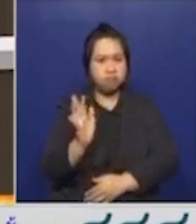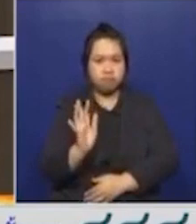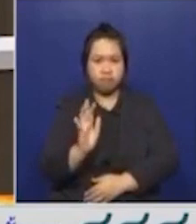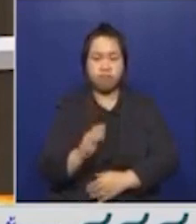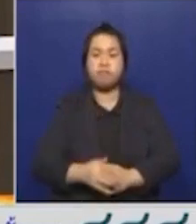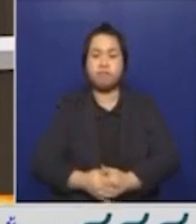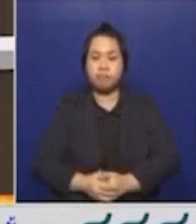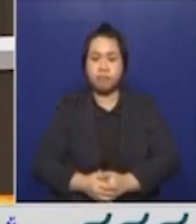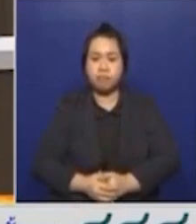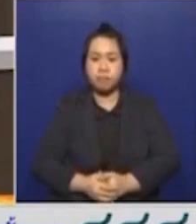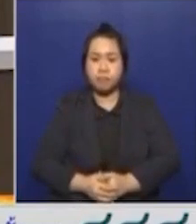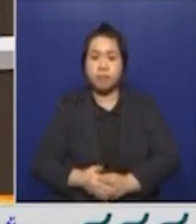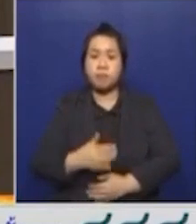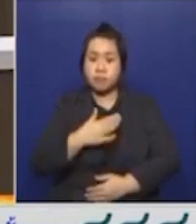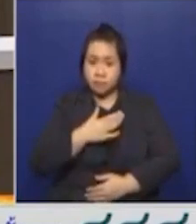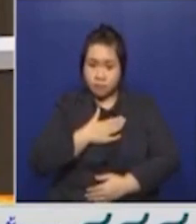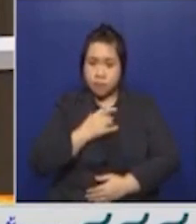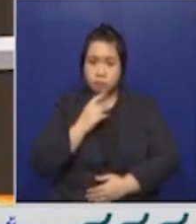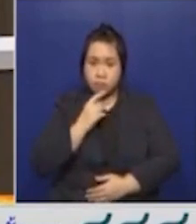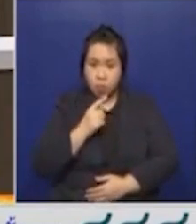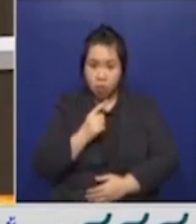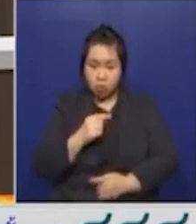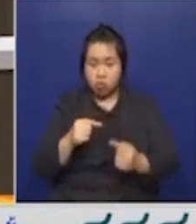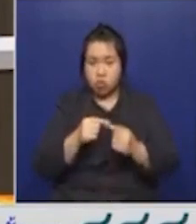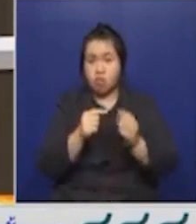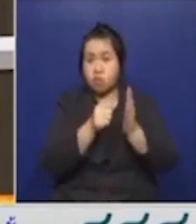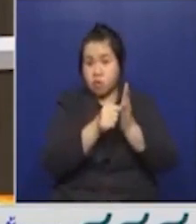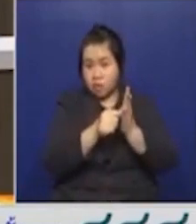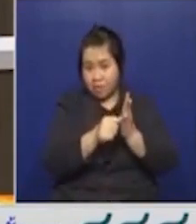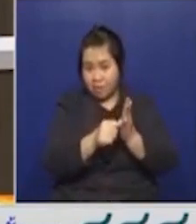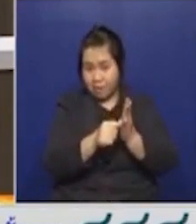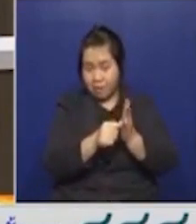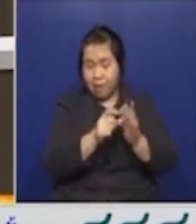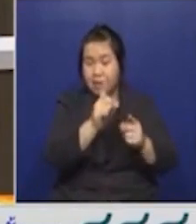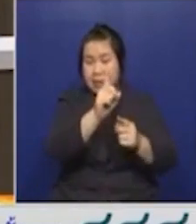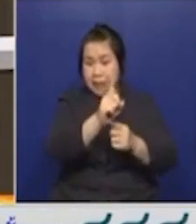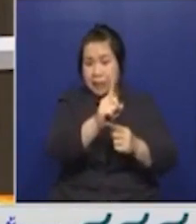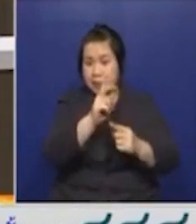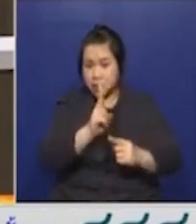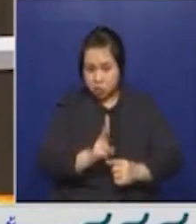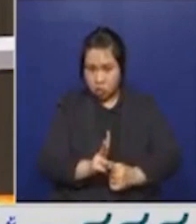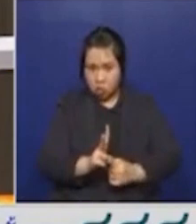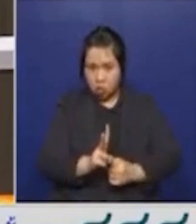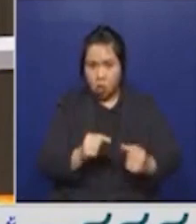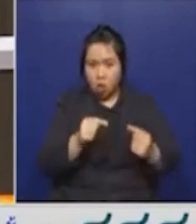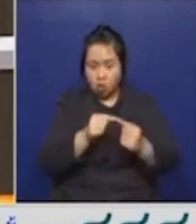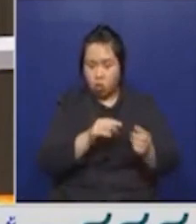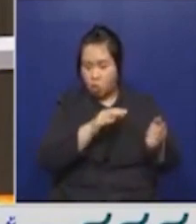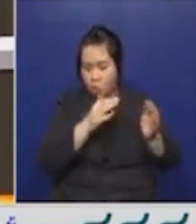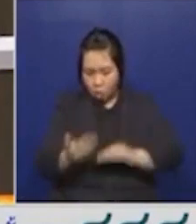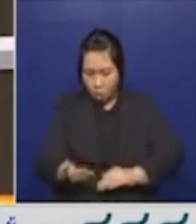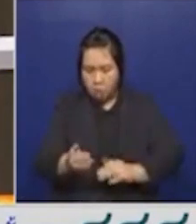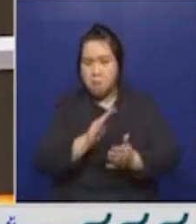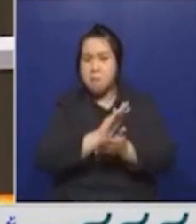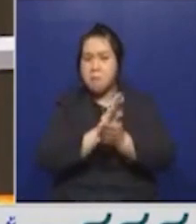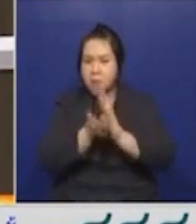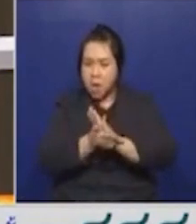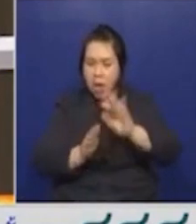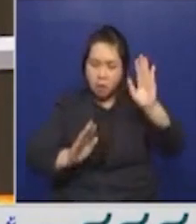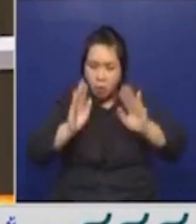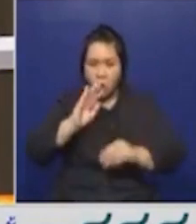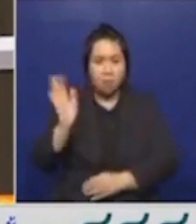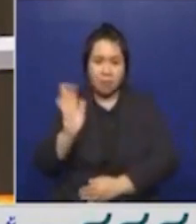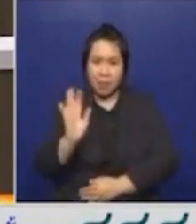ดิฉันต้องย้ำอีกครั้งนะคะว่าการแก้ไขหมวด1และหมด 2ไม่ใช่การล้มล้างหรือเปลี่ยนแปลงอะไรทั้งสิ้น